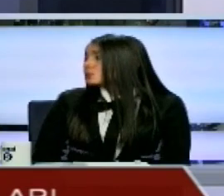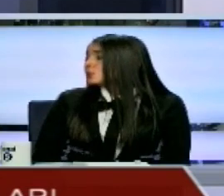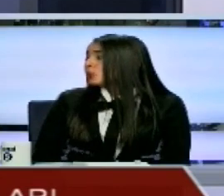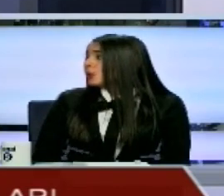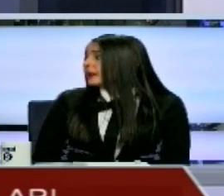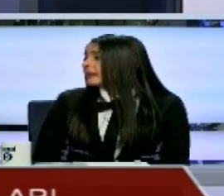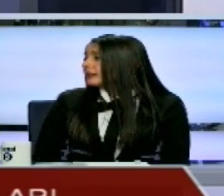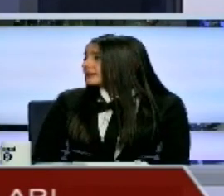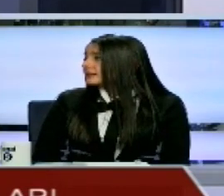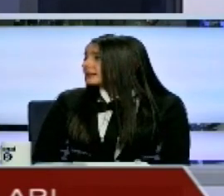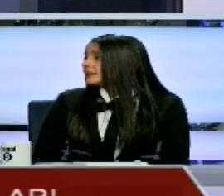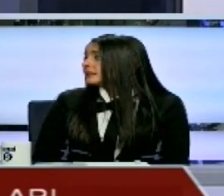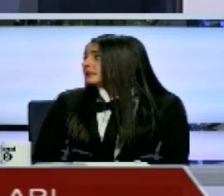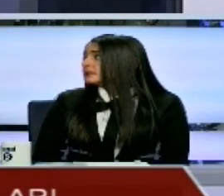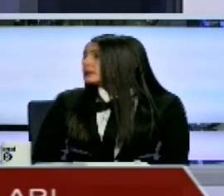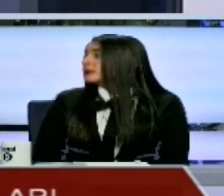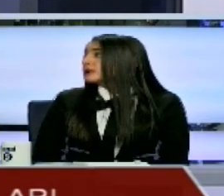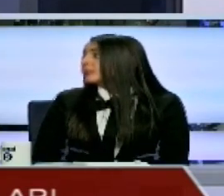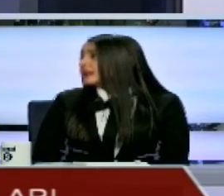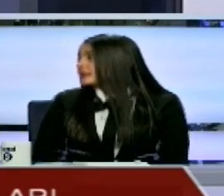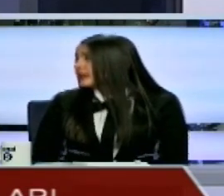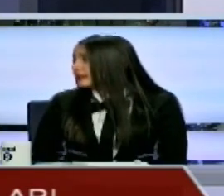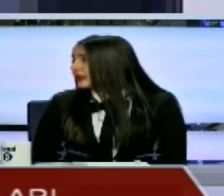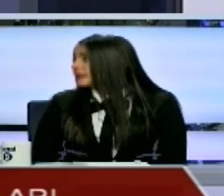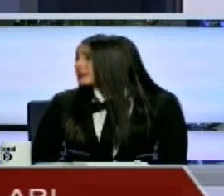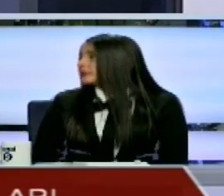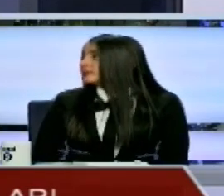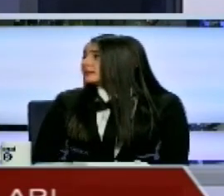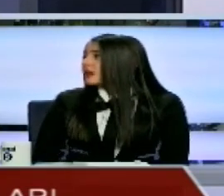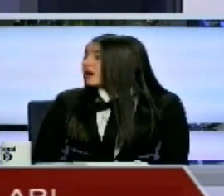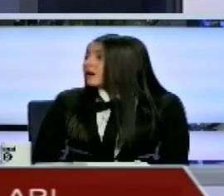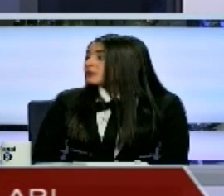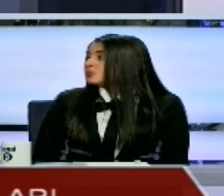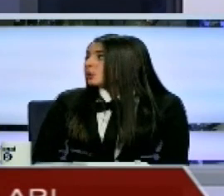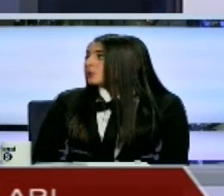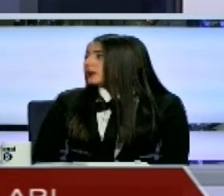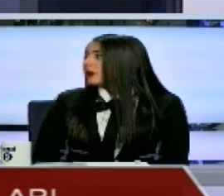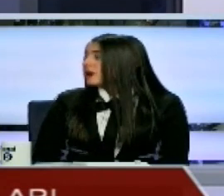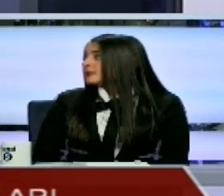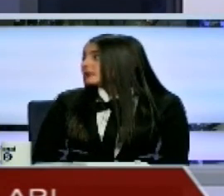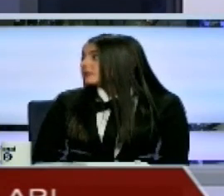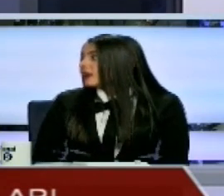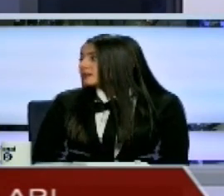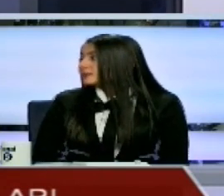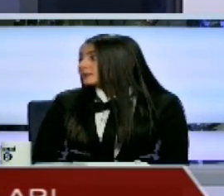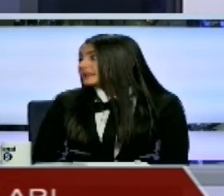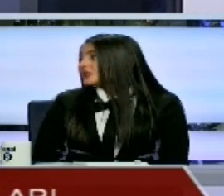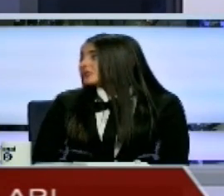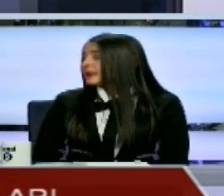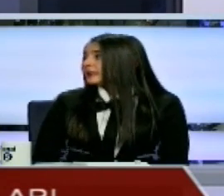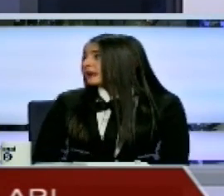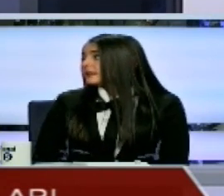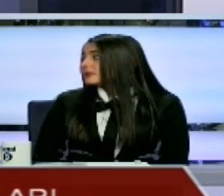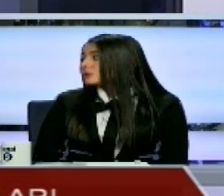biliyorsunuz görme engellilerin, bedensel engellilerin daha çok artıları var. Biz